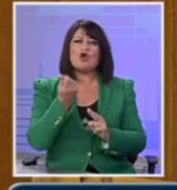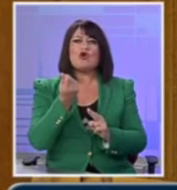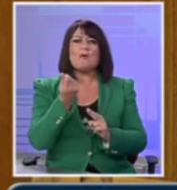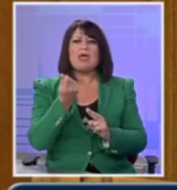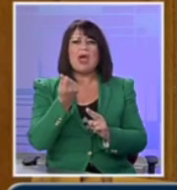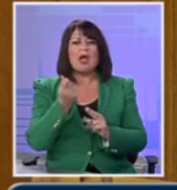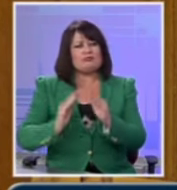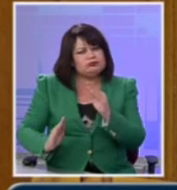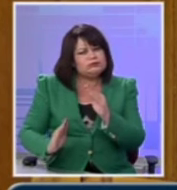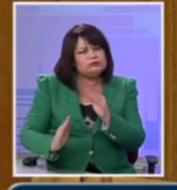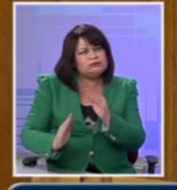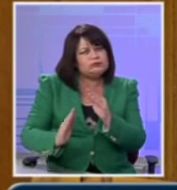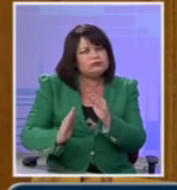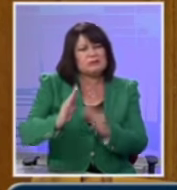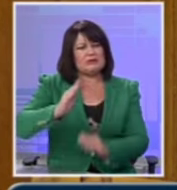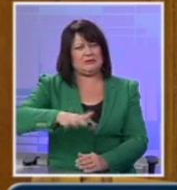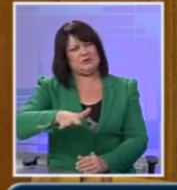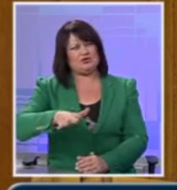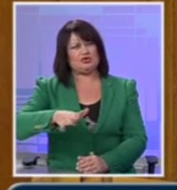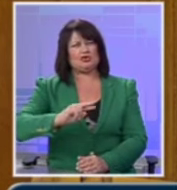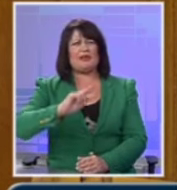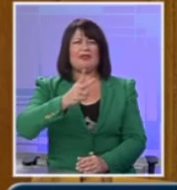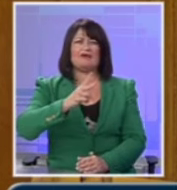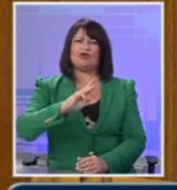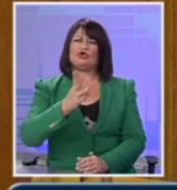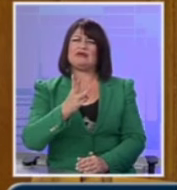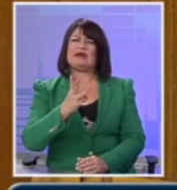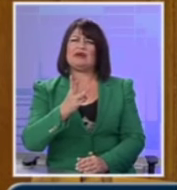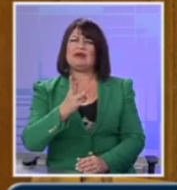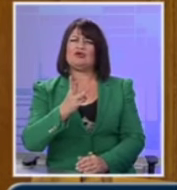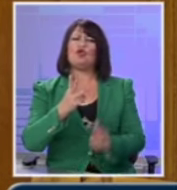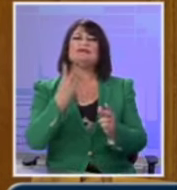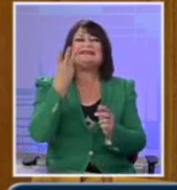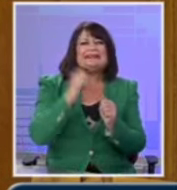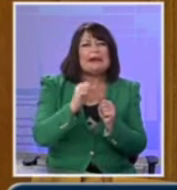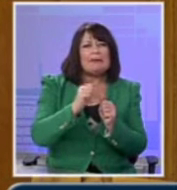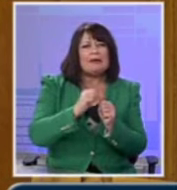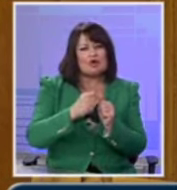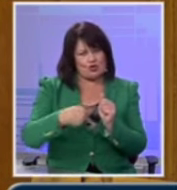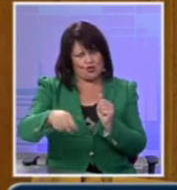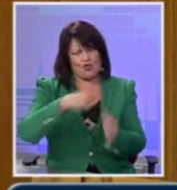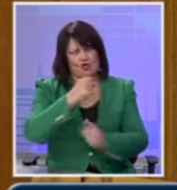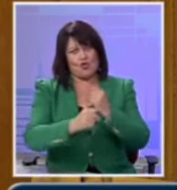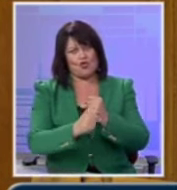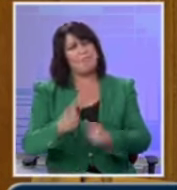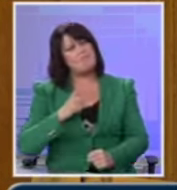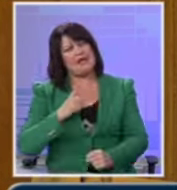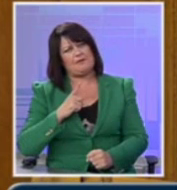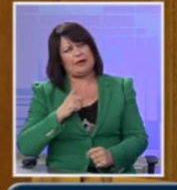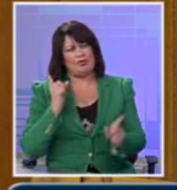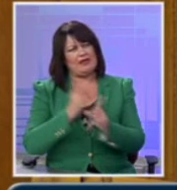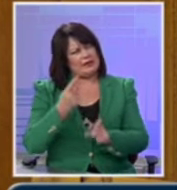οικονομίας, ίσως και το δεύτερο ή το τρίμηνο του έτους, όπως προβλέπουν οι περισσότεροι